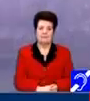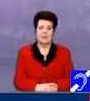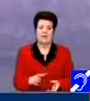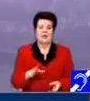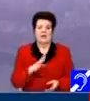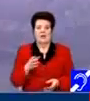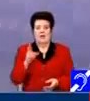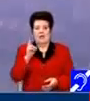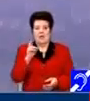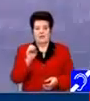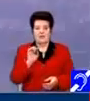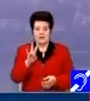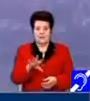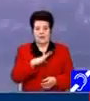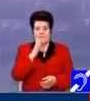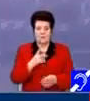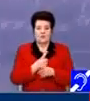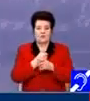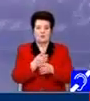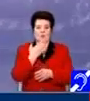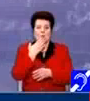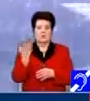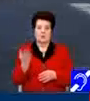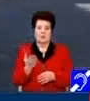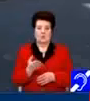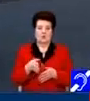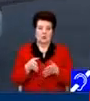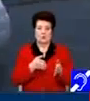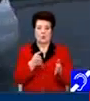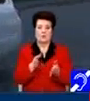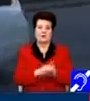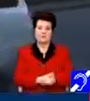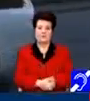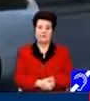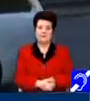Capitanul Fiorentinei, Davide Astori, a fost condus pe ultimul drum.